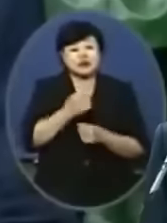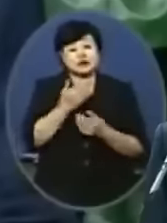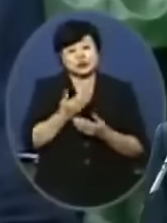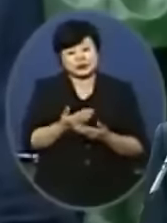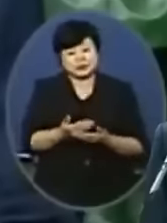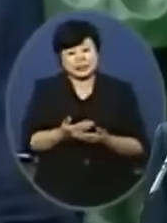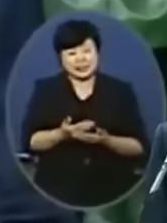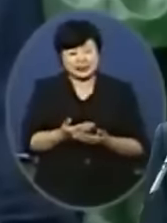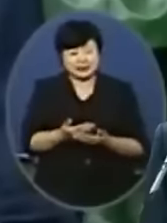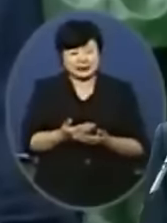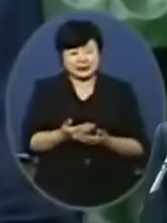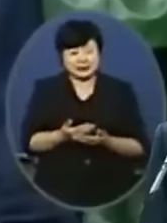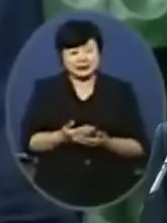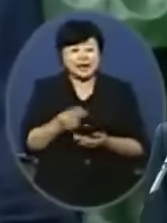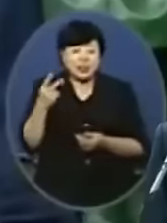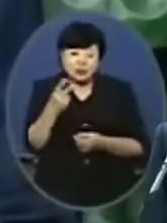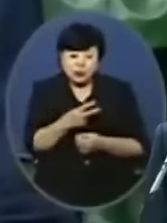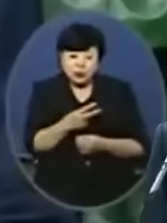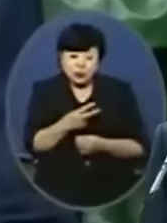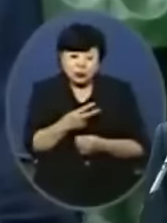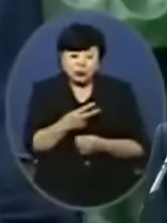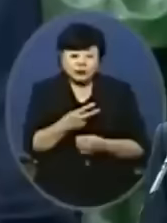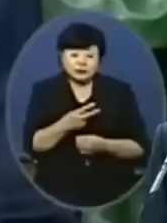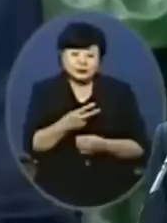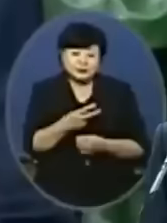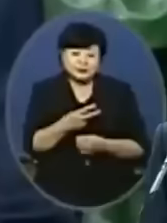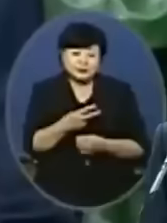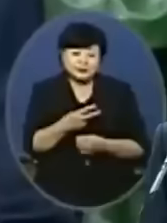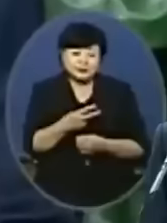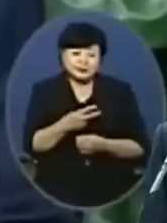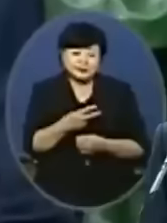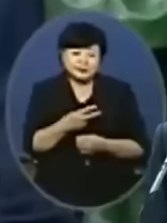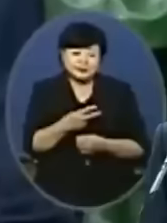것입니다. 그러고 난 다음에